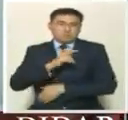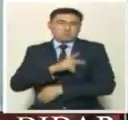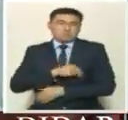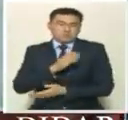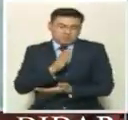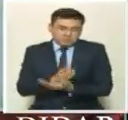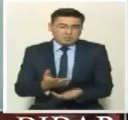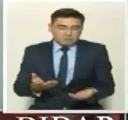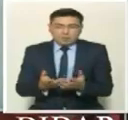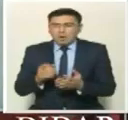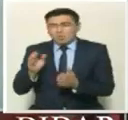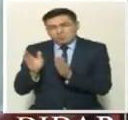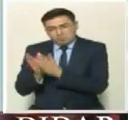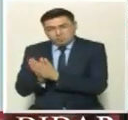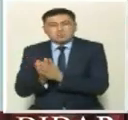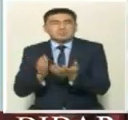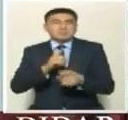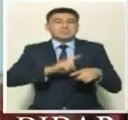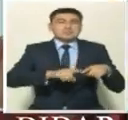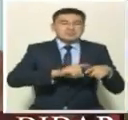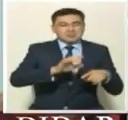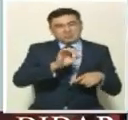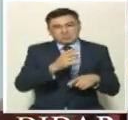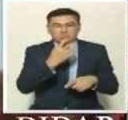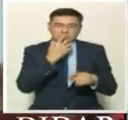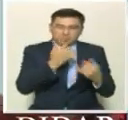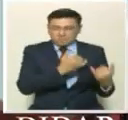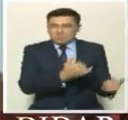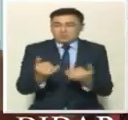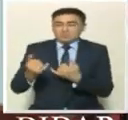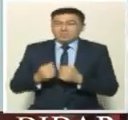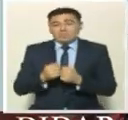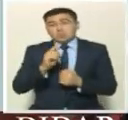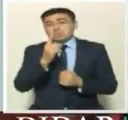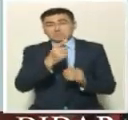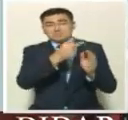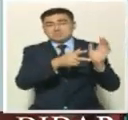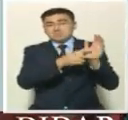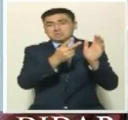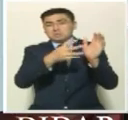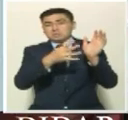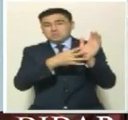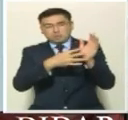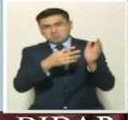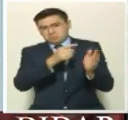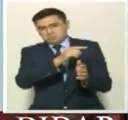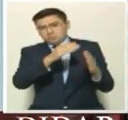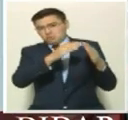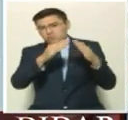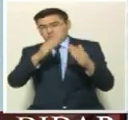жылу мәселесін шешіп беруді сұрайды. Неге басқа 27, 28, 29 домдарда бар, бізде